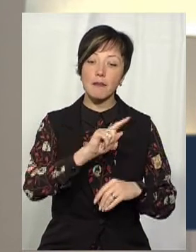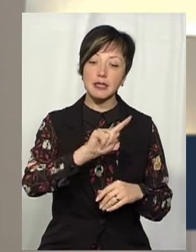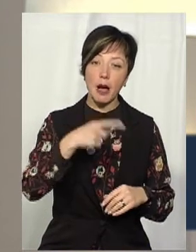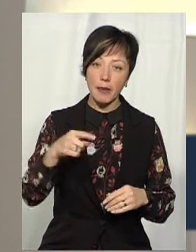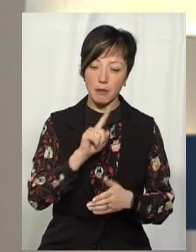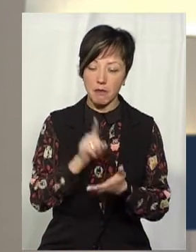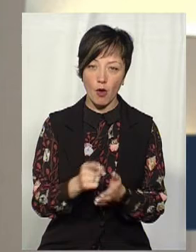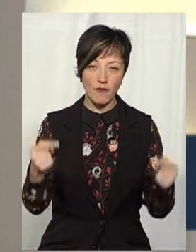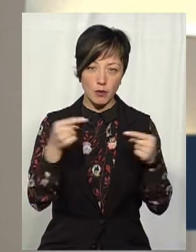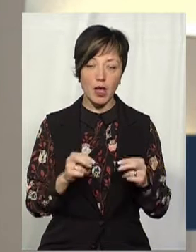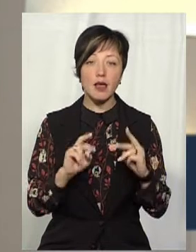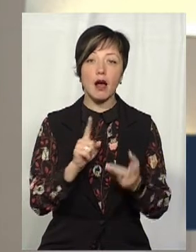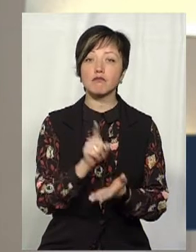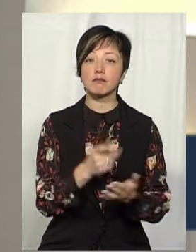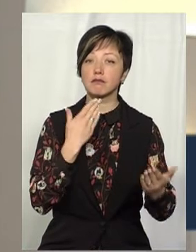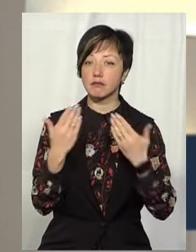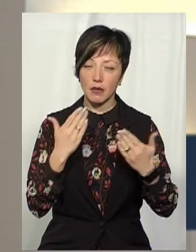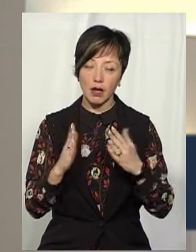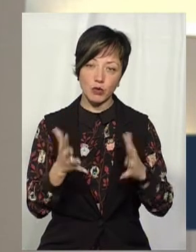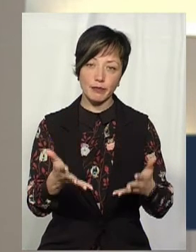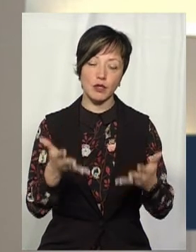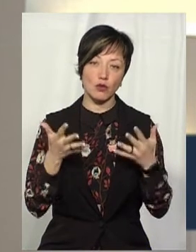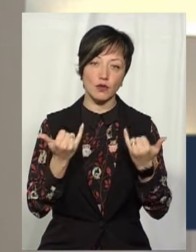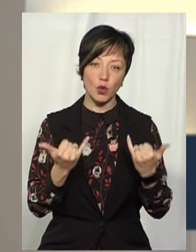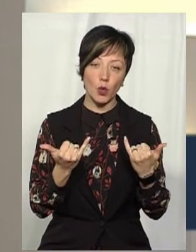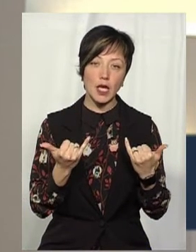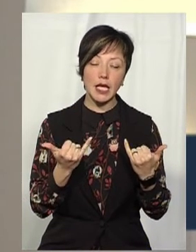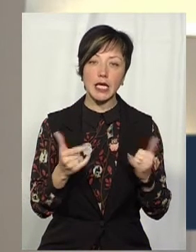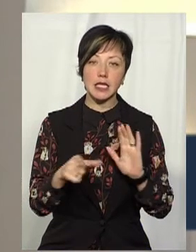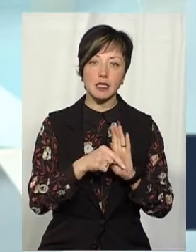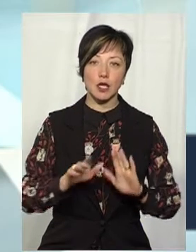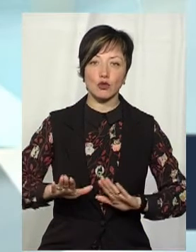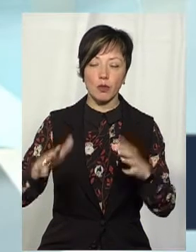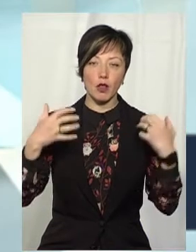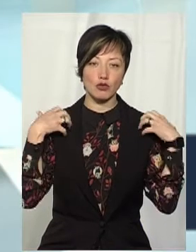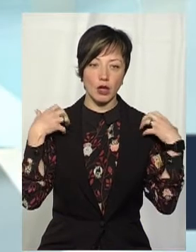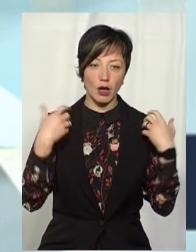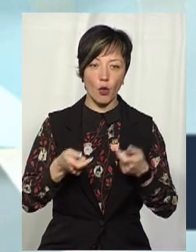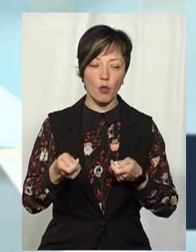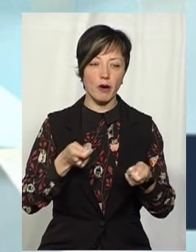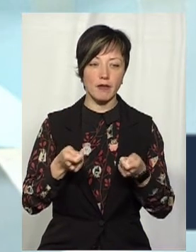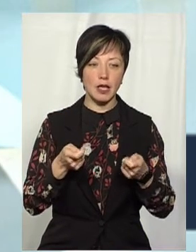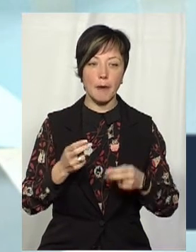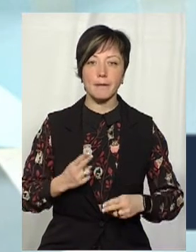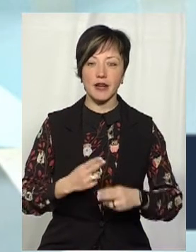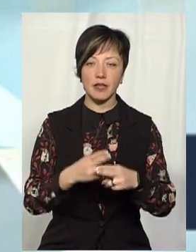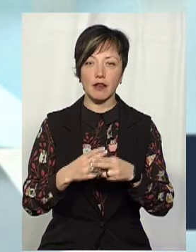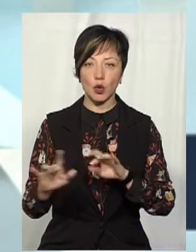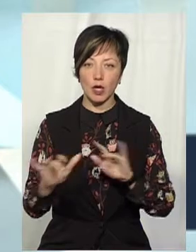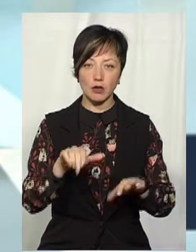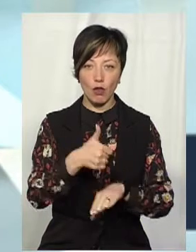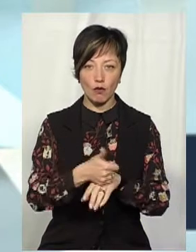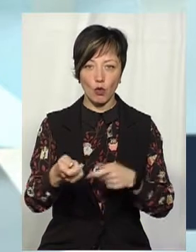мають відповідати і як повинні комунікувати? Будемо з'ясовувати нині із заступником начальника управління превентивної